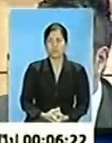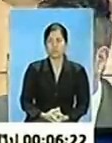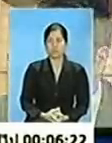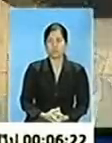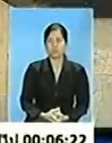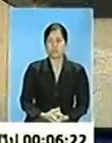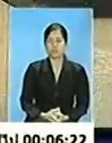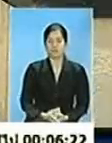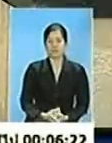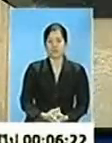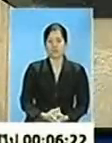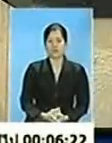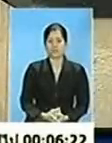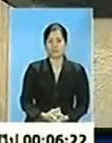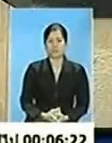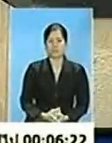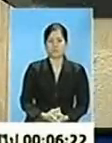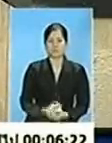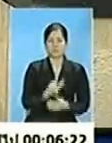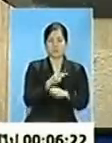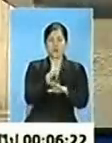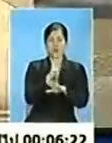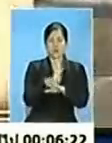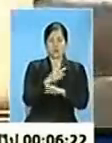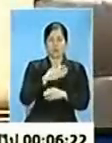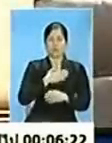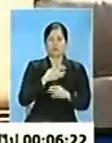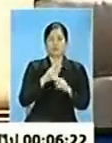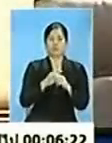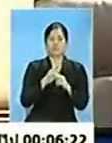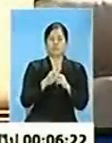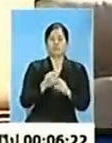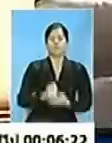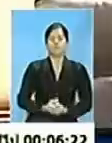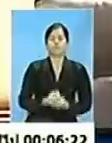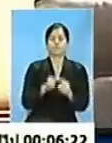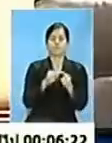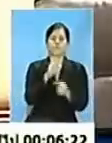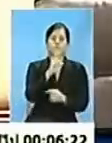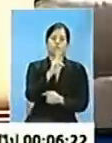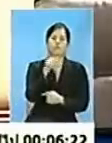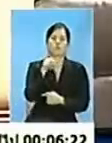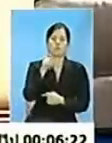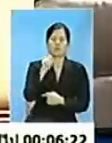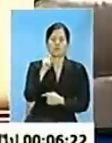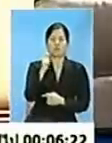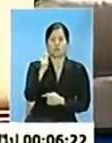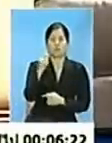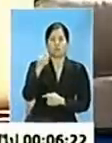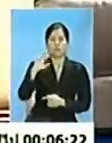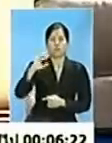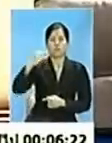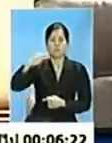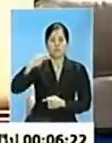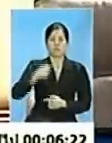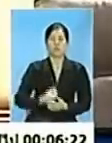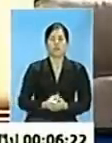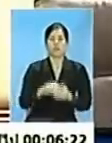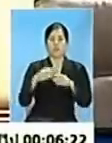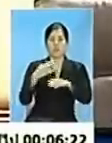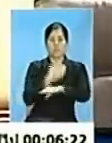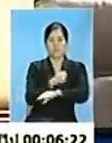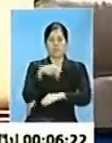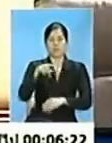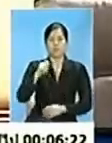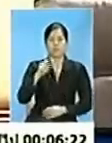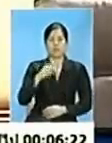ท่านประธานที่เคารพร้อยตำรวจเอกเฉลิมอยู่บำรุงบัญชีรายชื่อพรรคเพื่อไทยในฐ